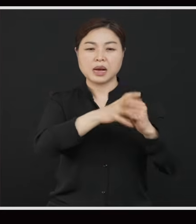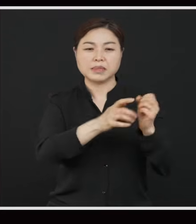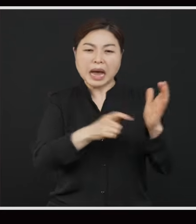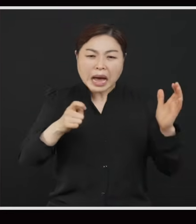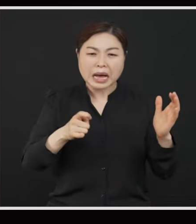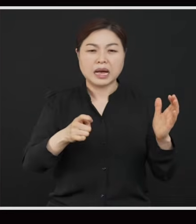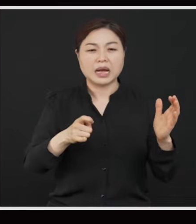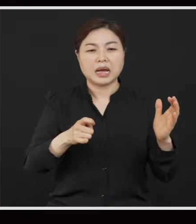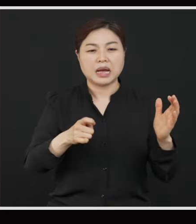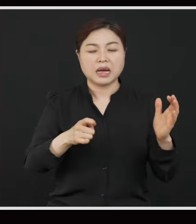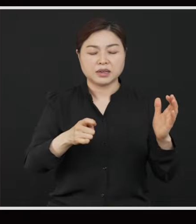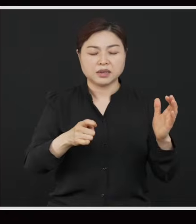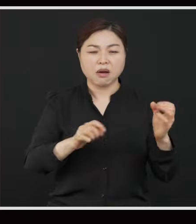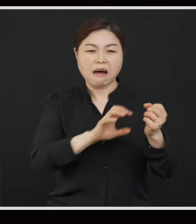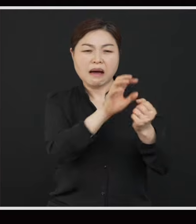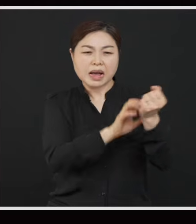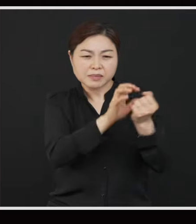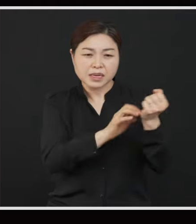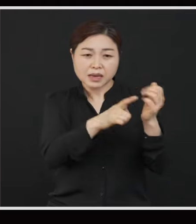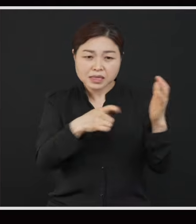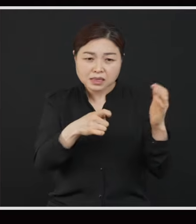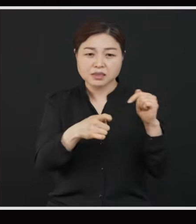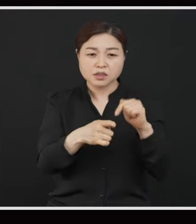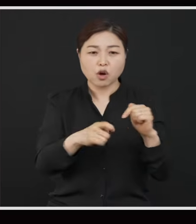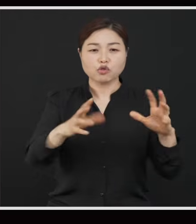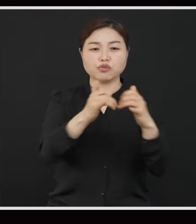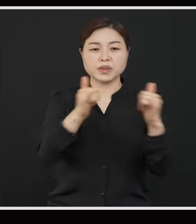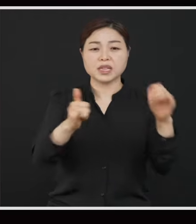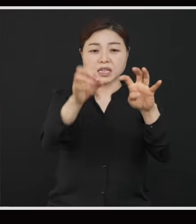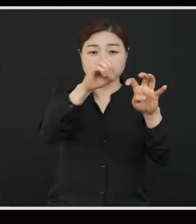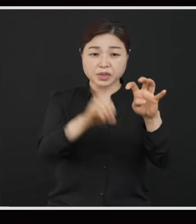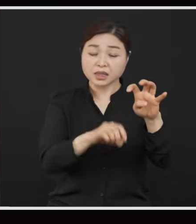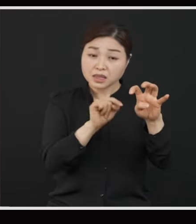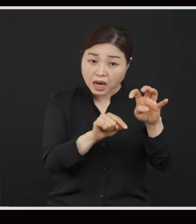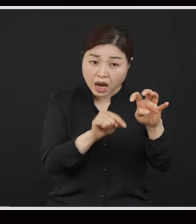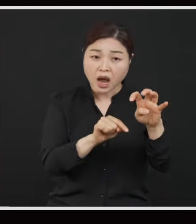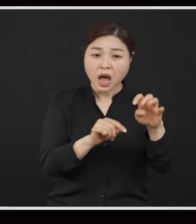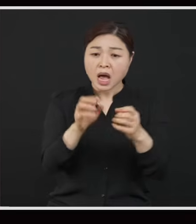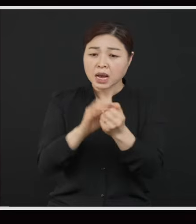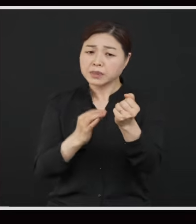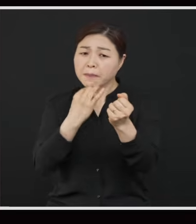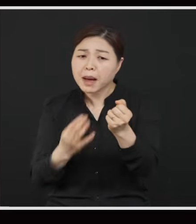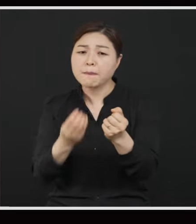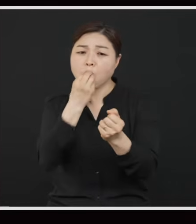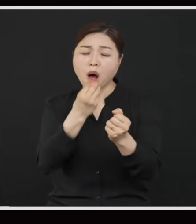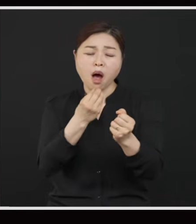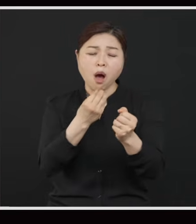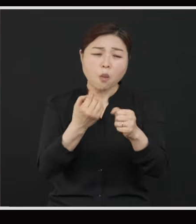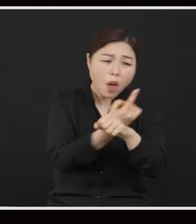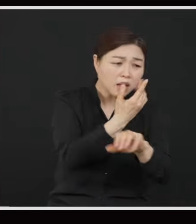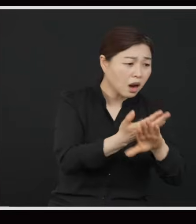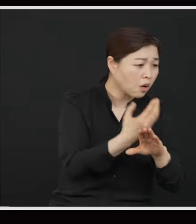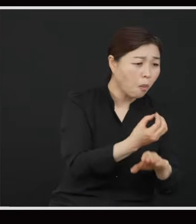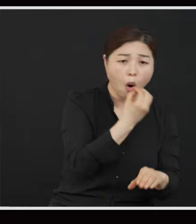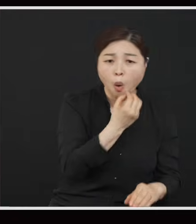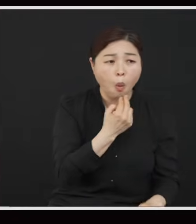일어나는데 통계에 의하면 전 국민의 40%가 감자 빼놓고는 딴 거를 못 먹는 가난한 사람들이에요. 거기도